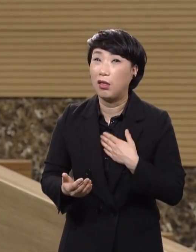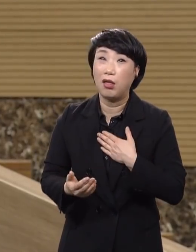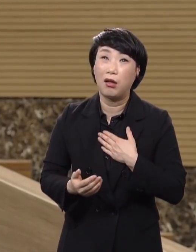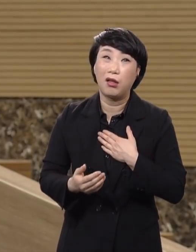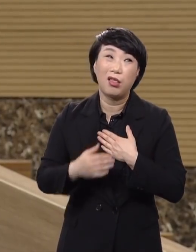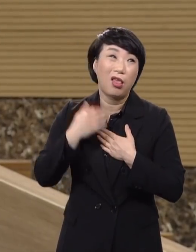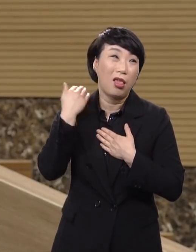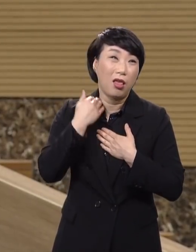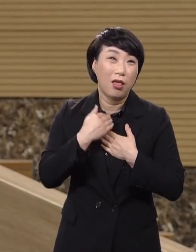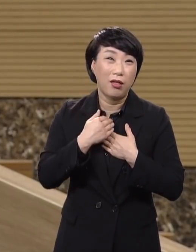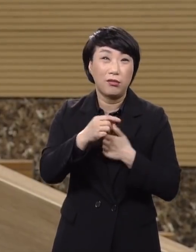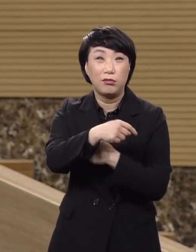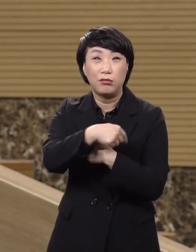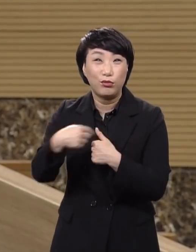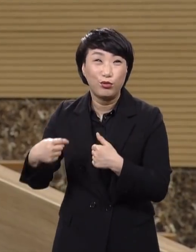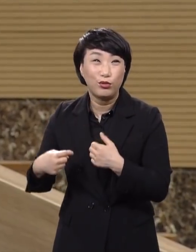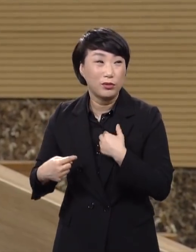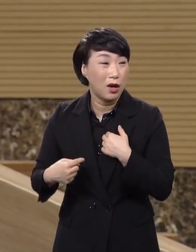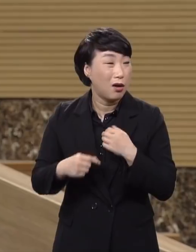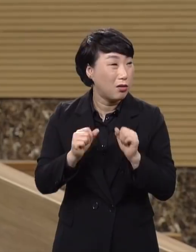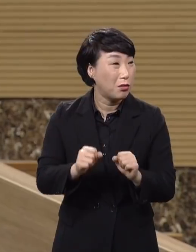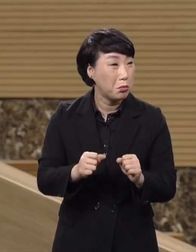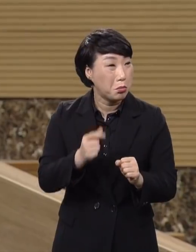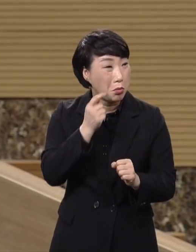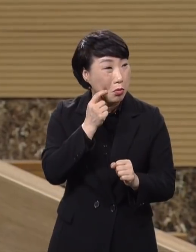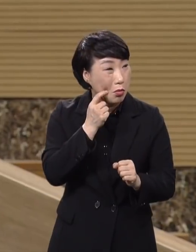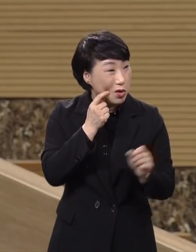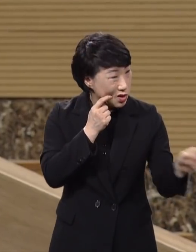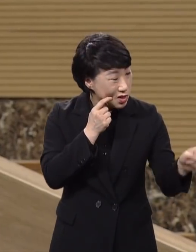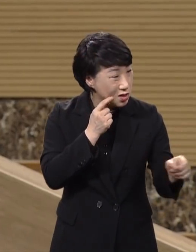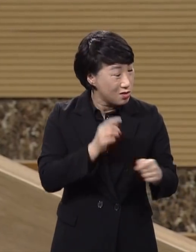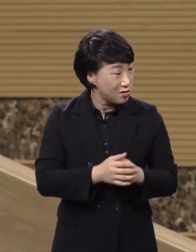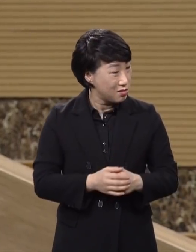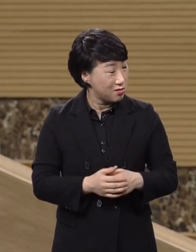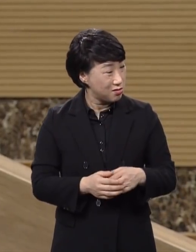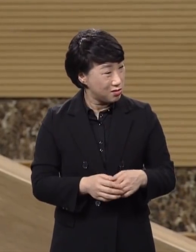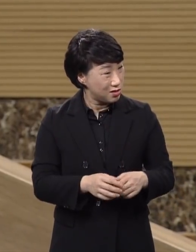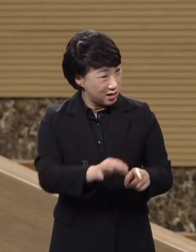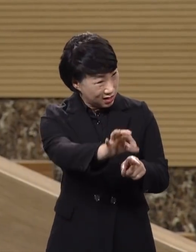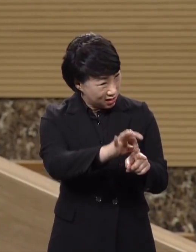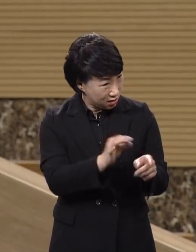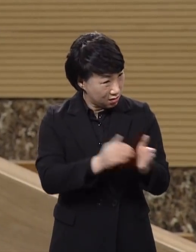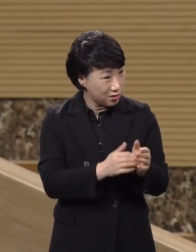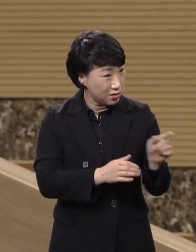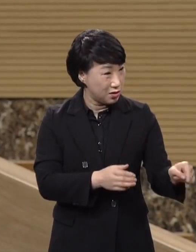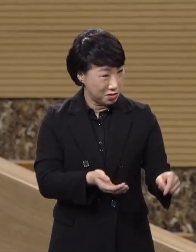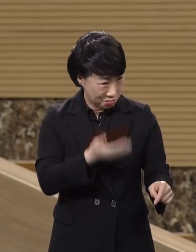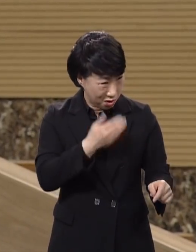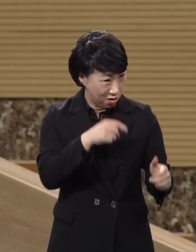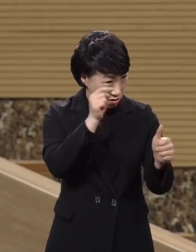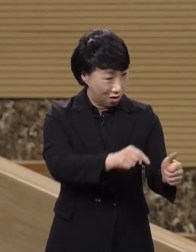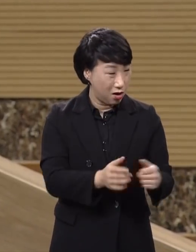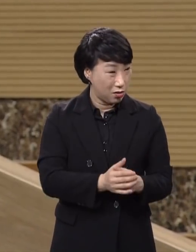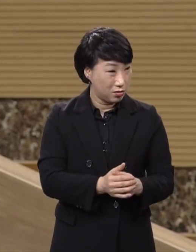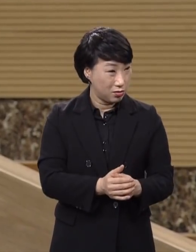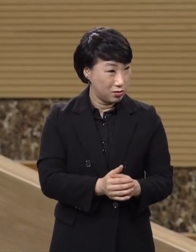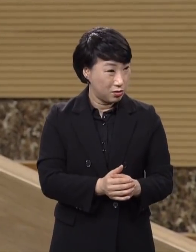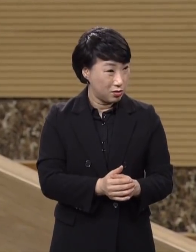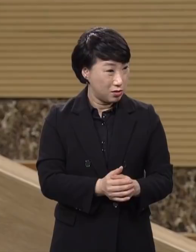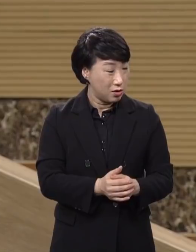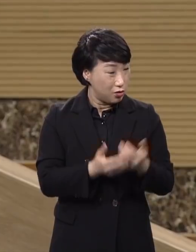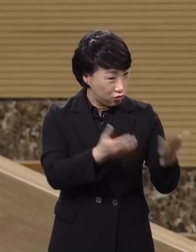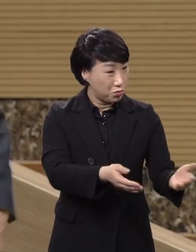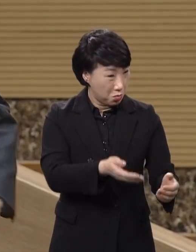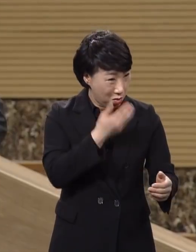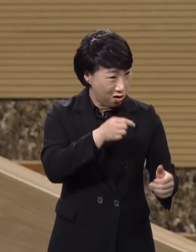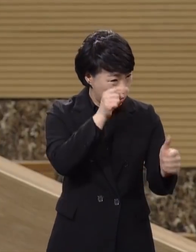내 모가지가 이놈아 네 손에 달렸어. 이놈아 잔소리 말고 이놈아 죽어든 먹어 이놈아